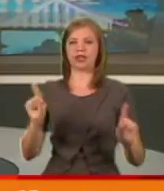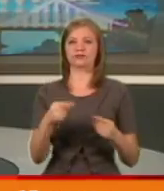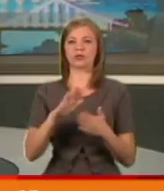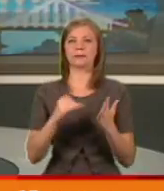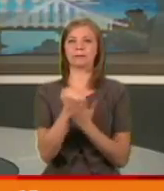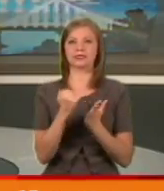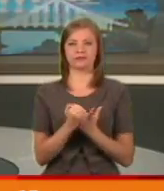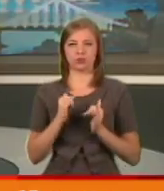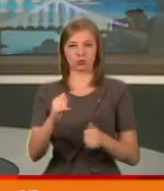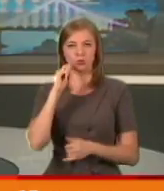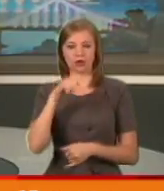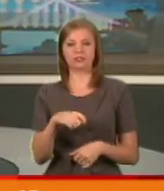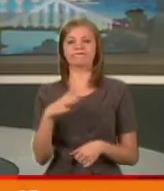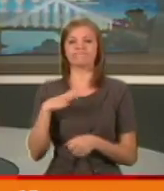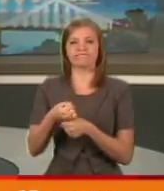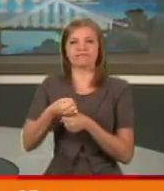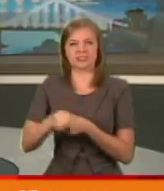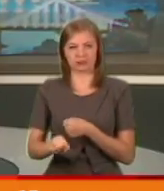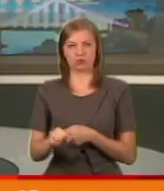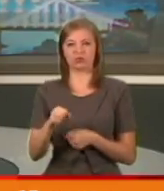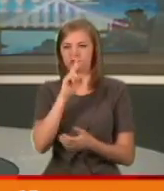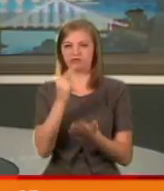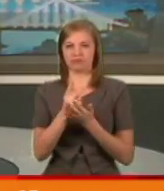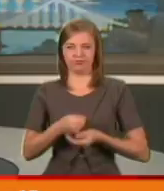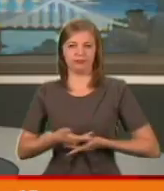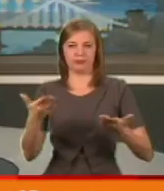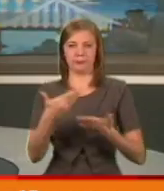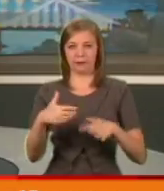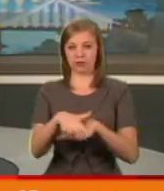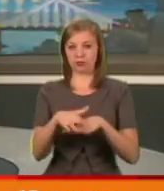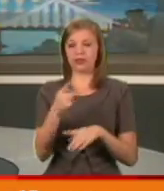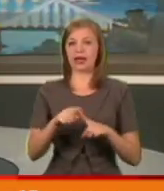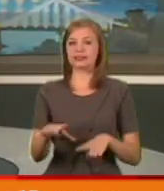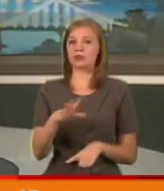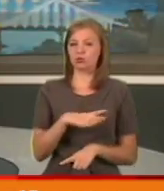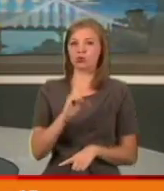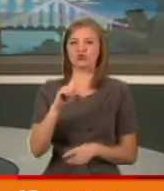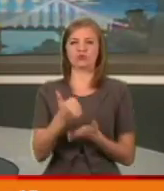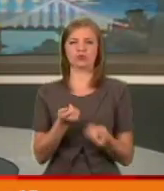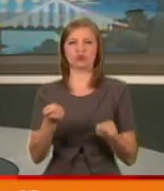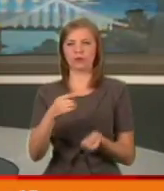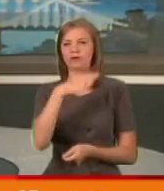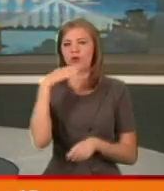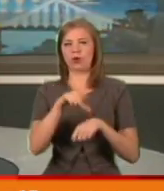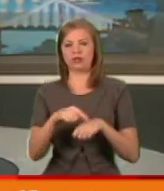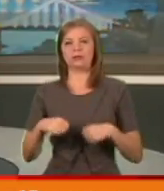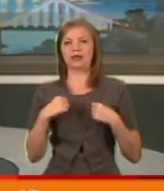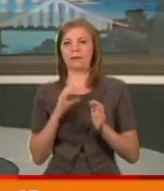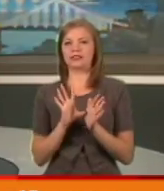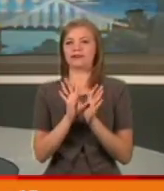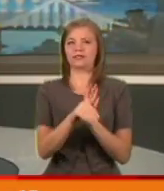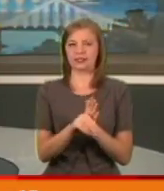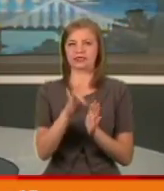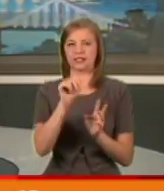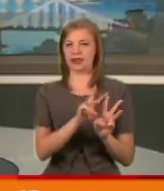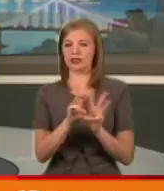безвізу з Україною таки змусила їх вивернути кишені перед суспільством. Як це було? Чому чиновники годинами намагалися внести